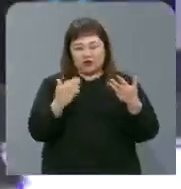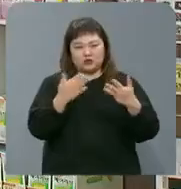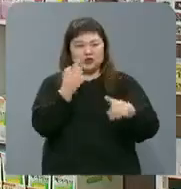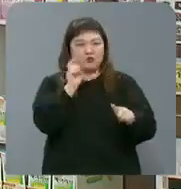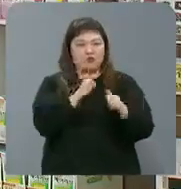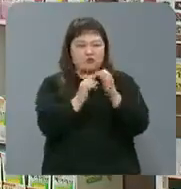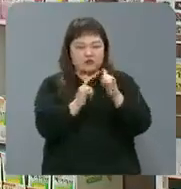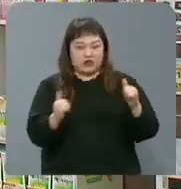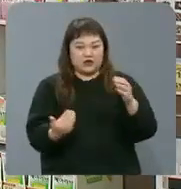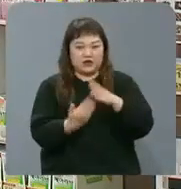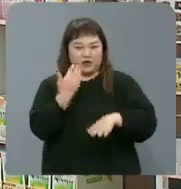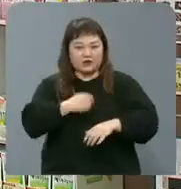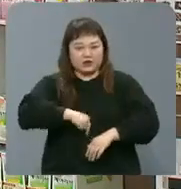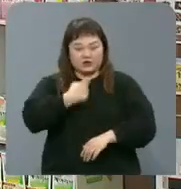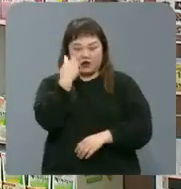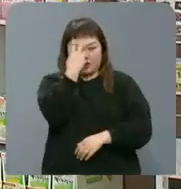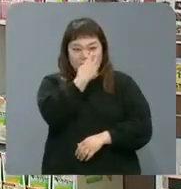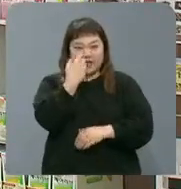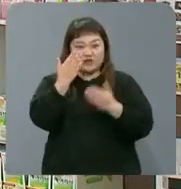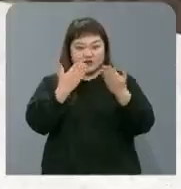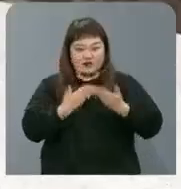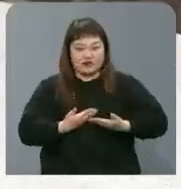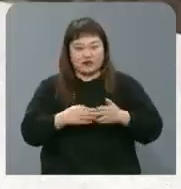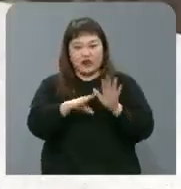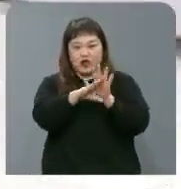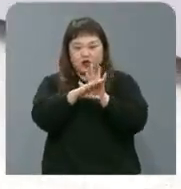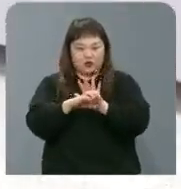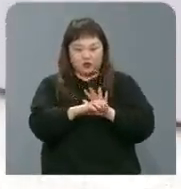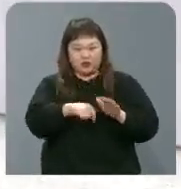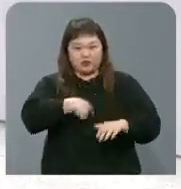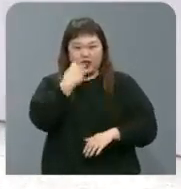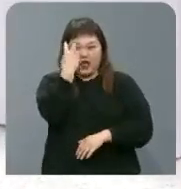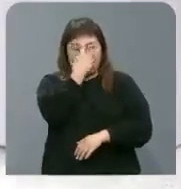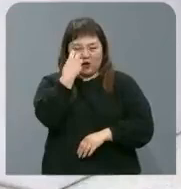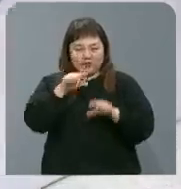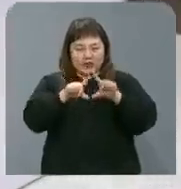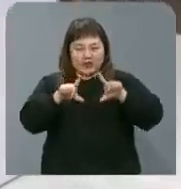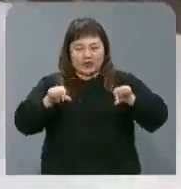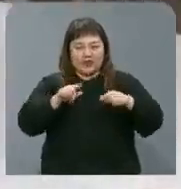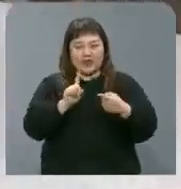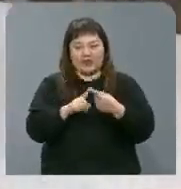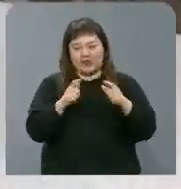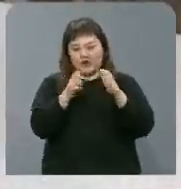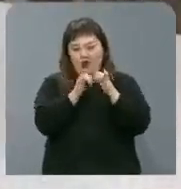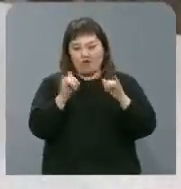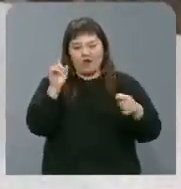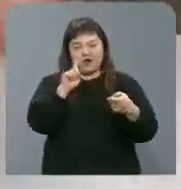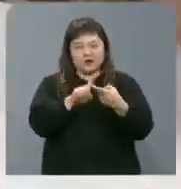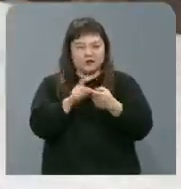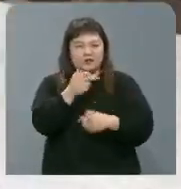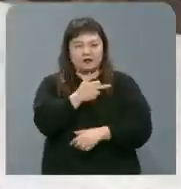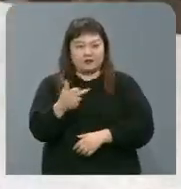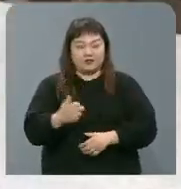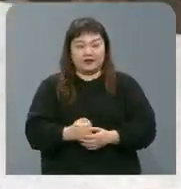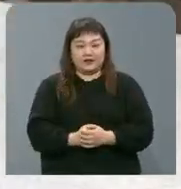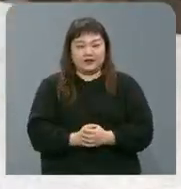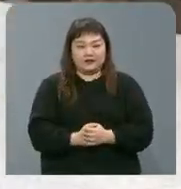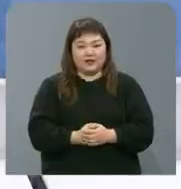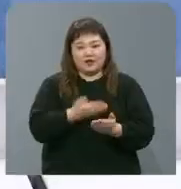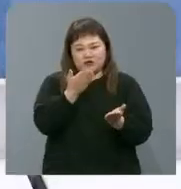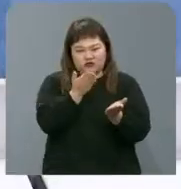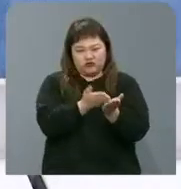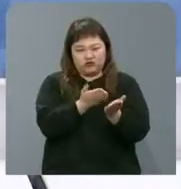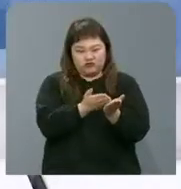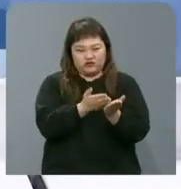나오자 스스로 진단할 수 있는 코로나 1구 자가 검사 키트 에 대한 도우미 관심도 높아졌습니다 뉴스에서